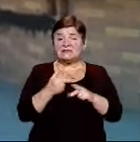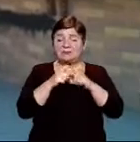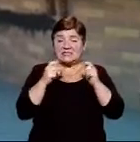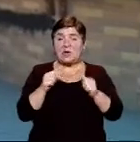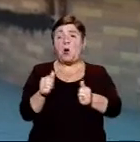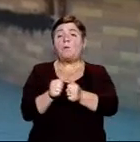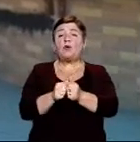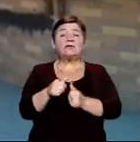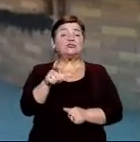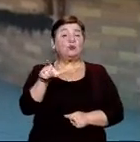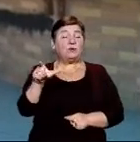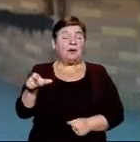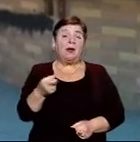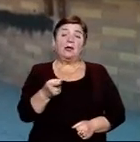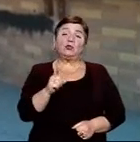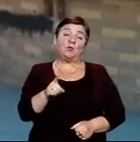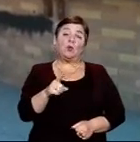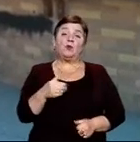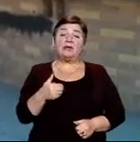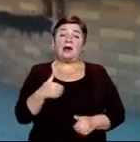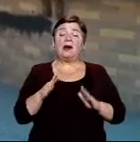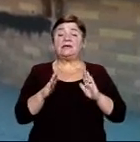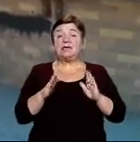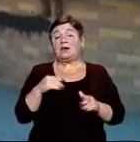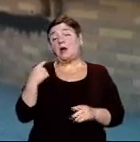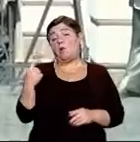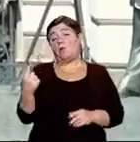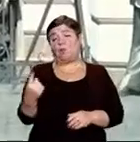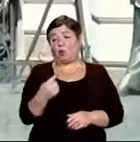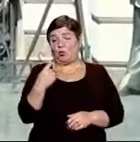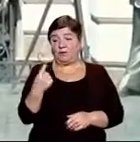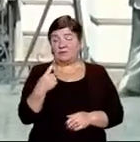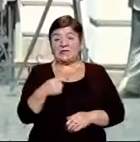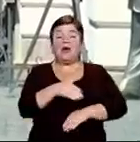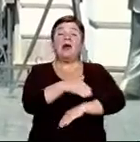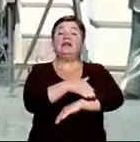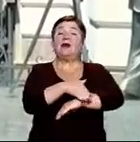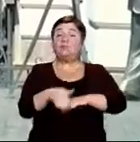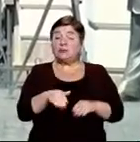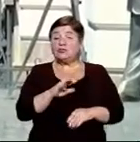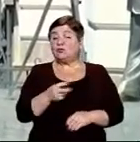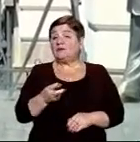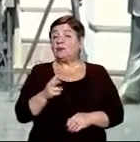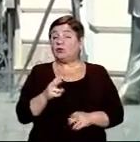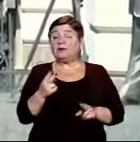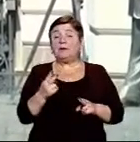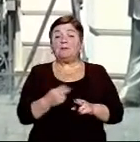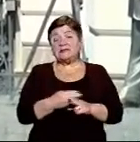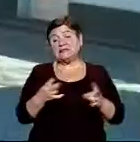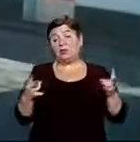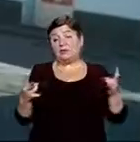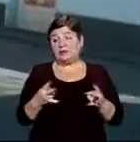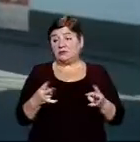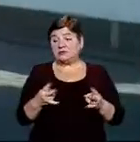бути поруч з людьми, тому я тільки прогулювався містом. На вулицю, каже Олексій, не виходить без